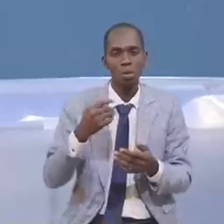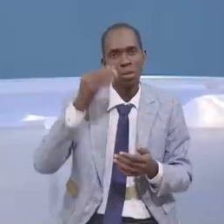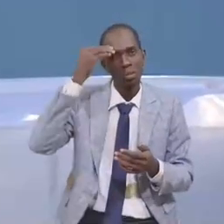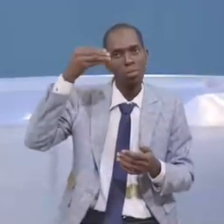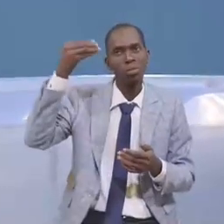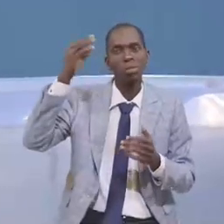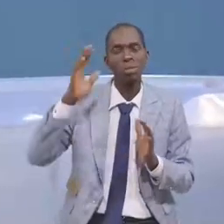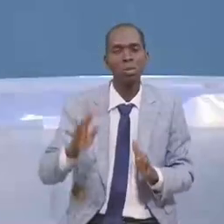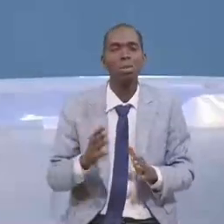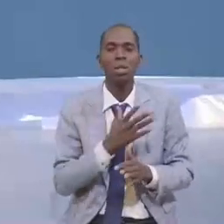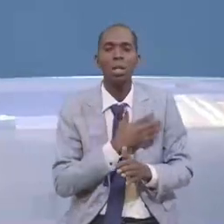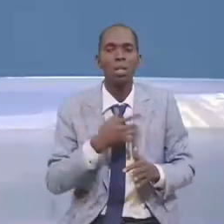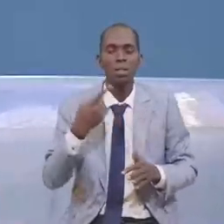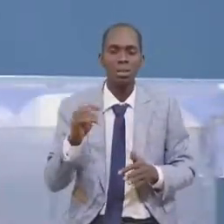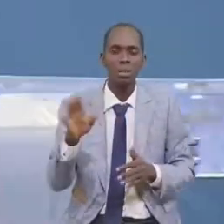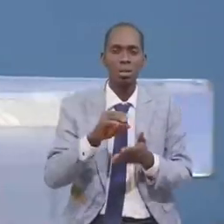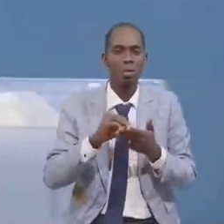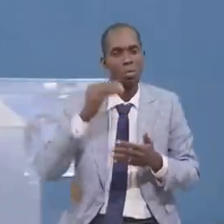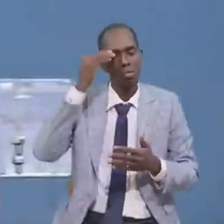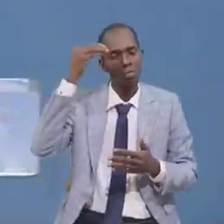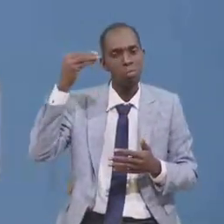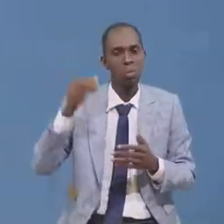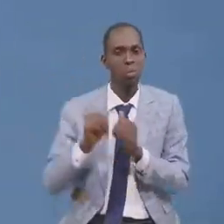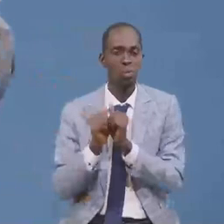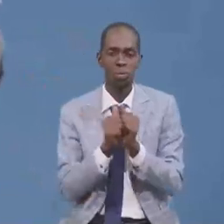Rassemblez tous les philosophes et toutes leurs philosophies ensemble.